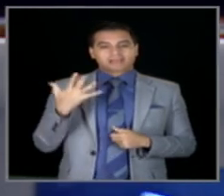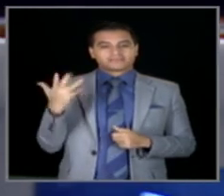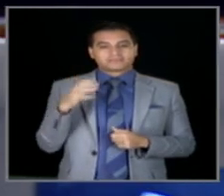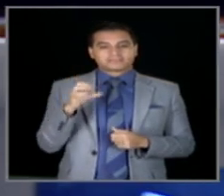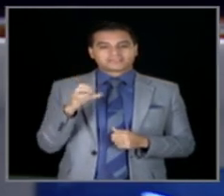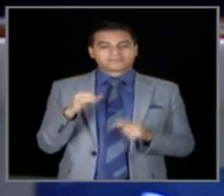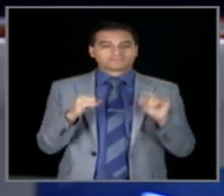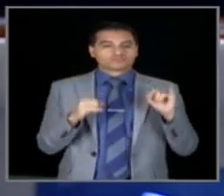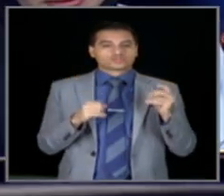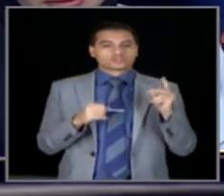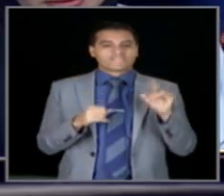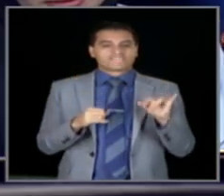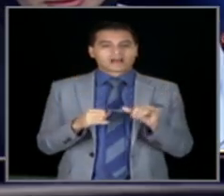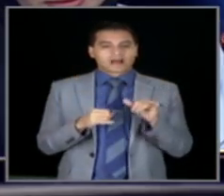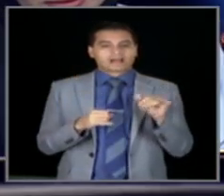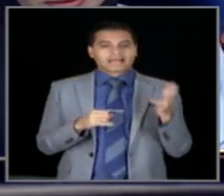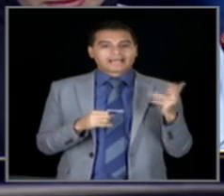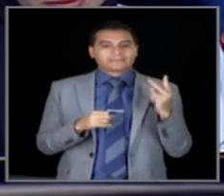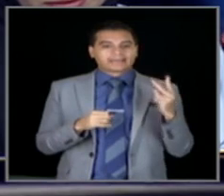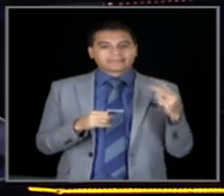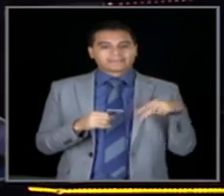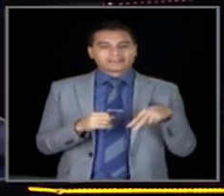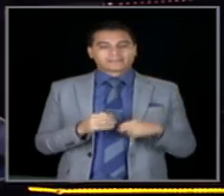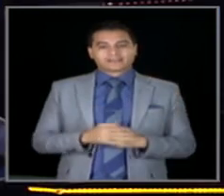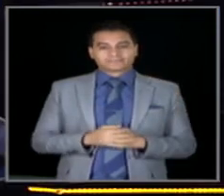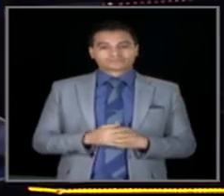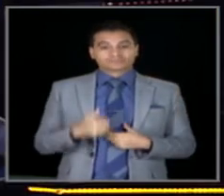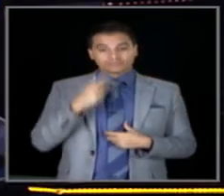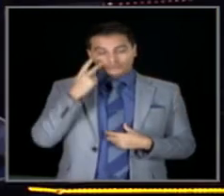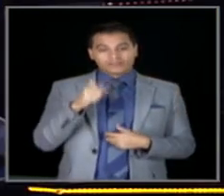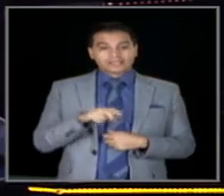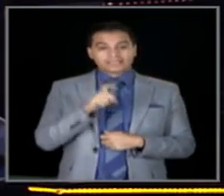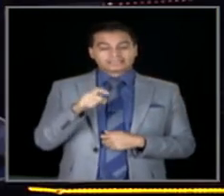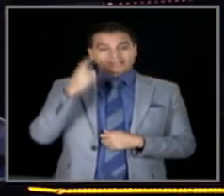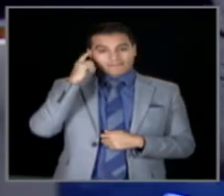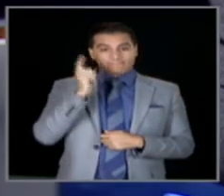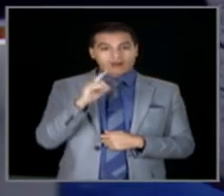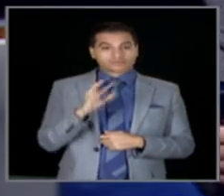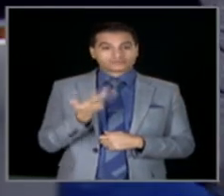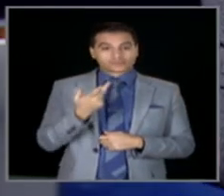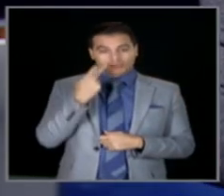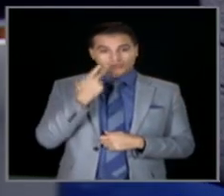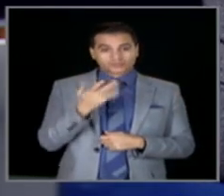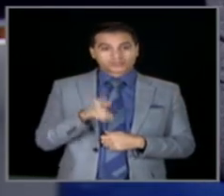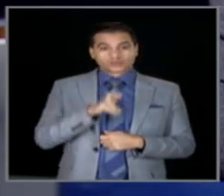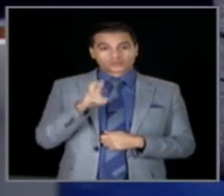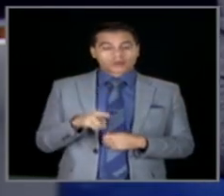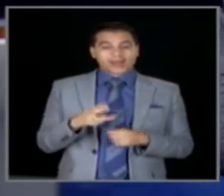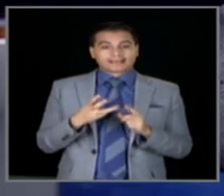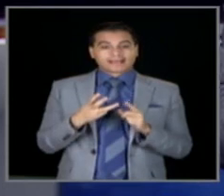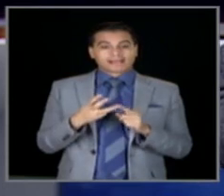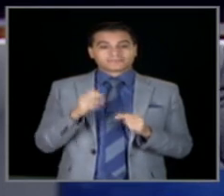5 من 9 ومصطفى 2 من 8. تعال نشوف الأسئلة اللي ما تجاوبتش. السؤال